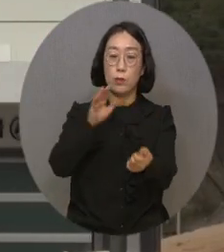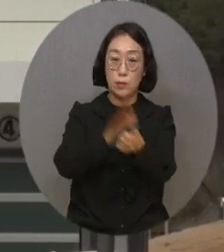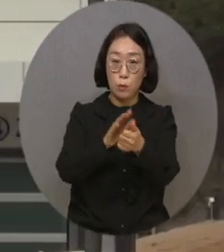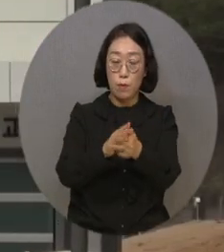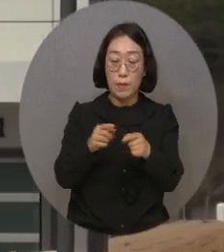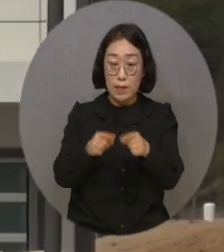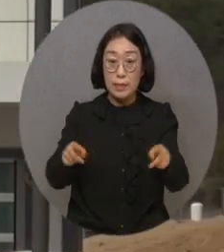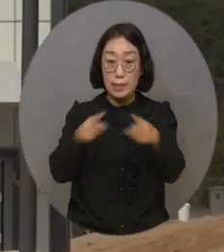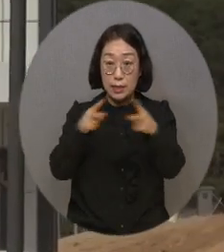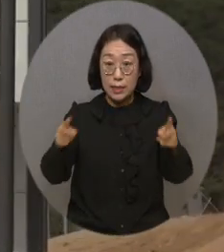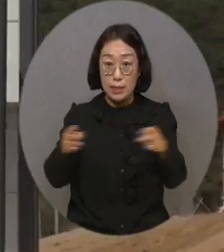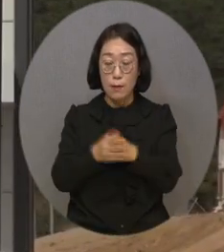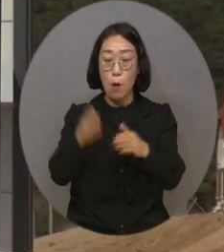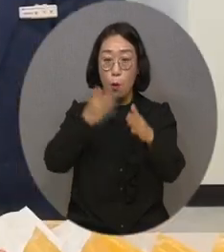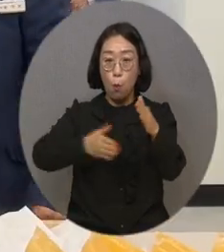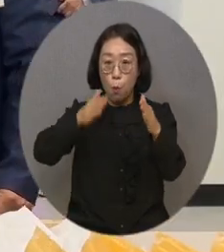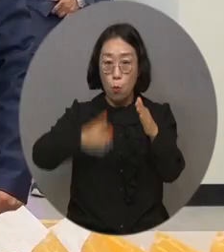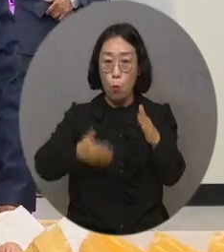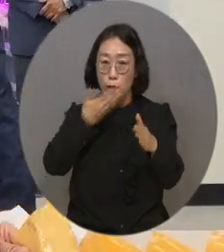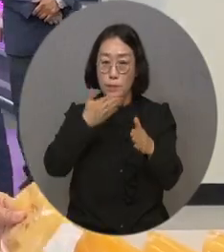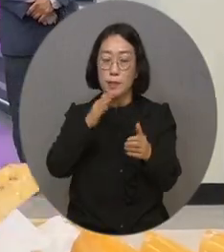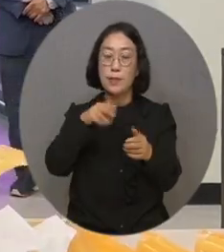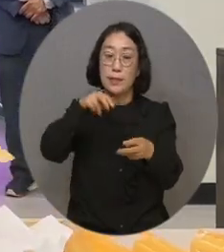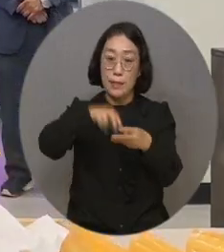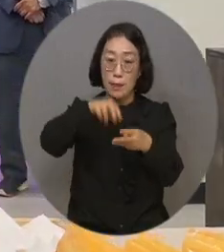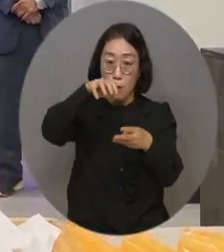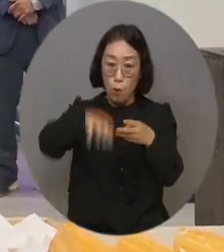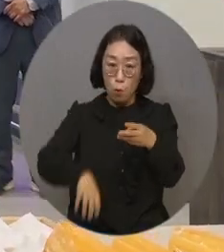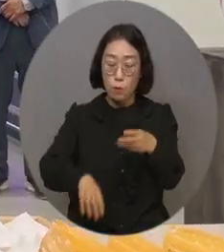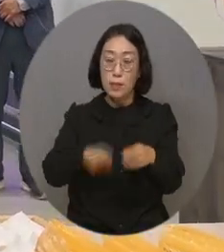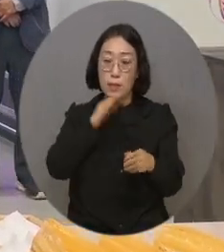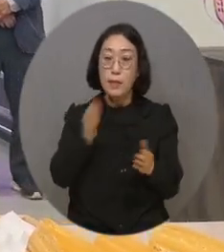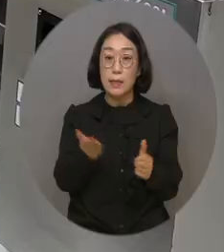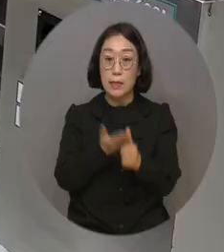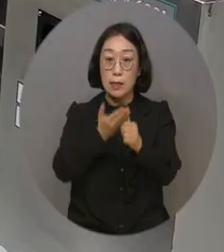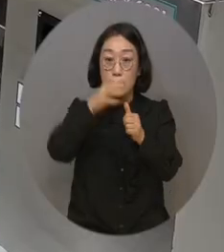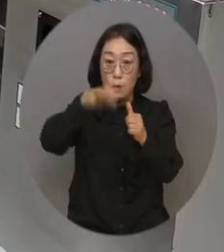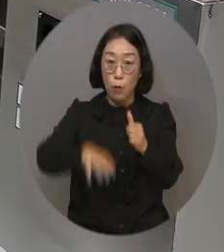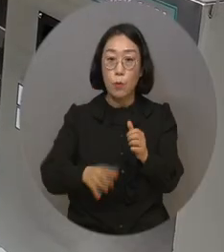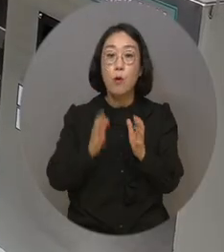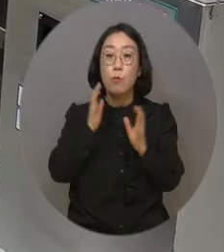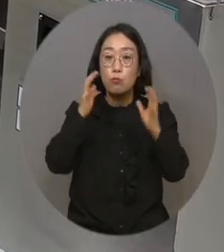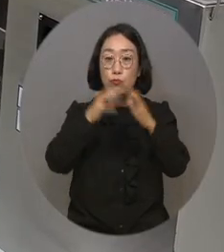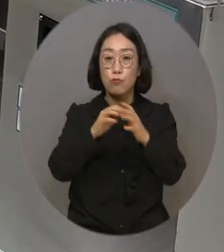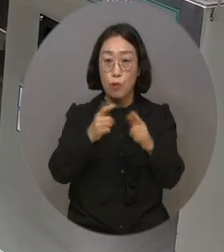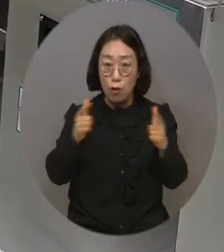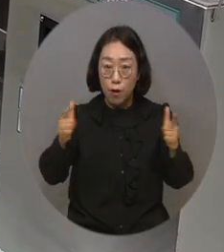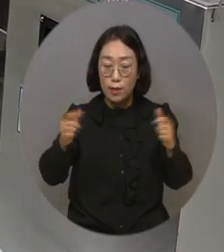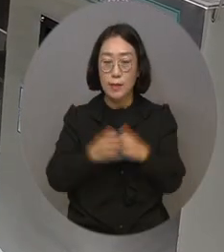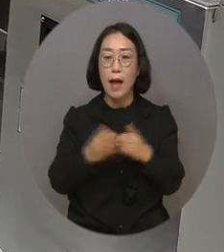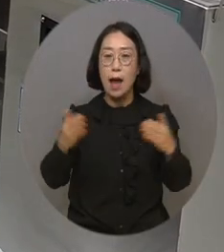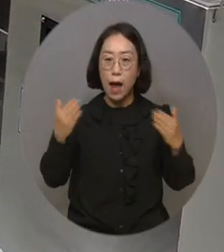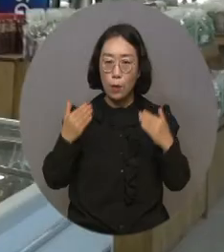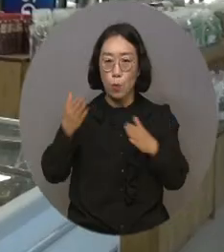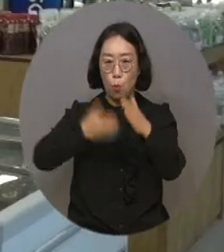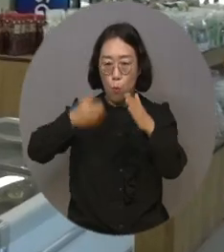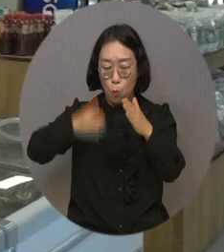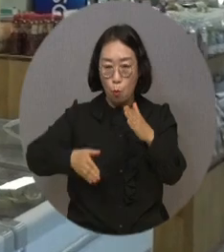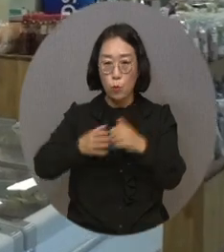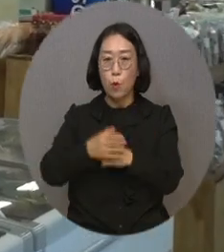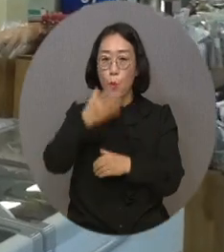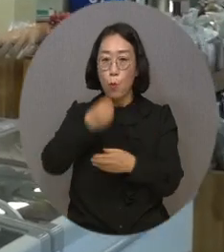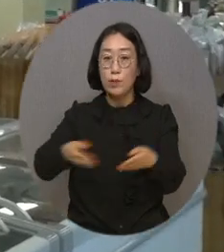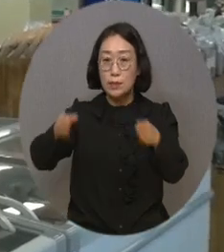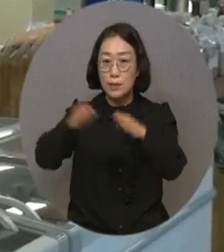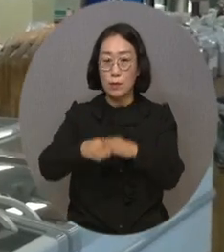2층은 공공급식 지원센터로 지역에서 생산한 친환경 농산물과 일반 농산물을 학교 및 공공기관,